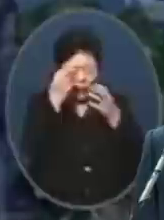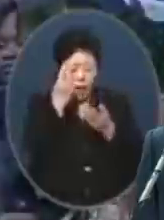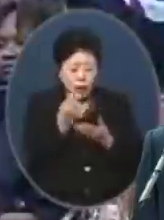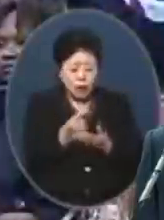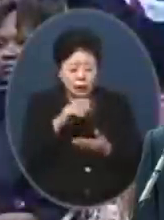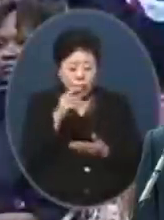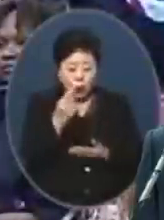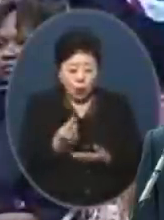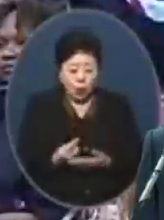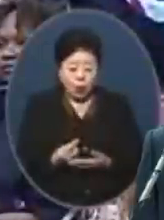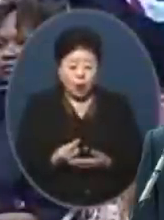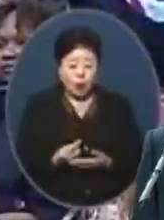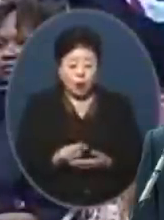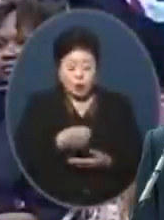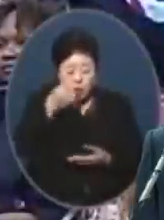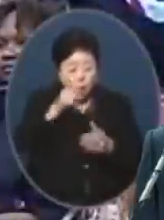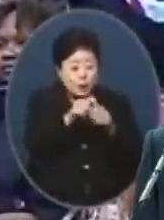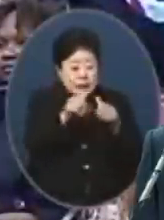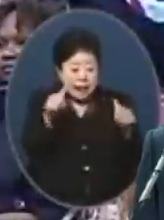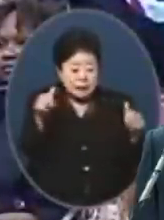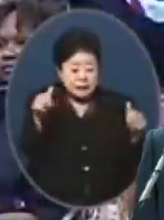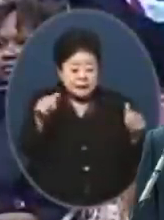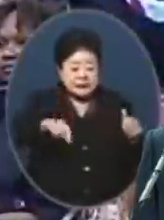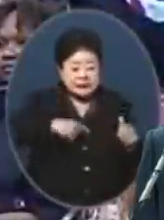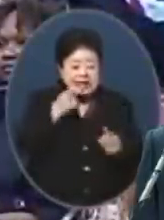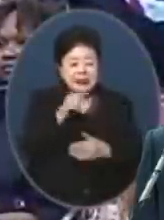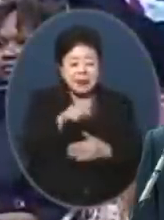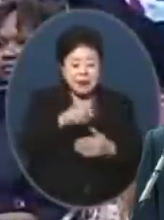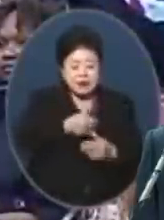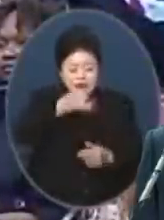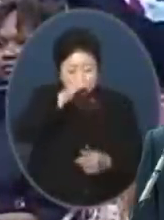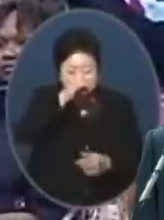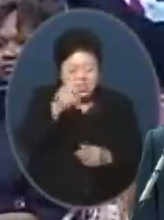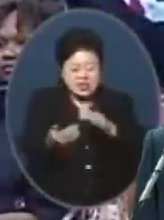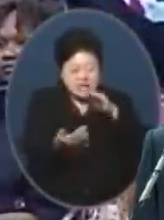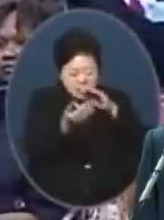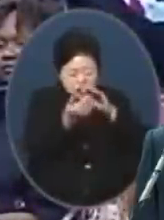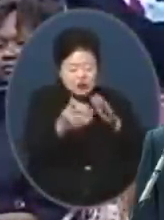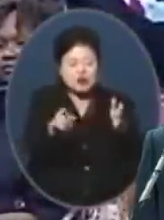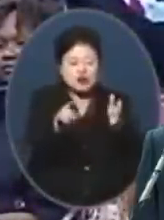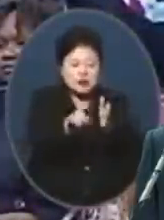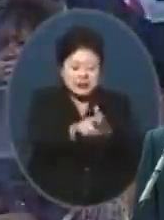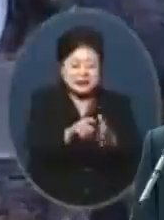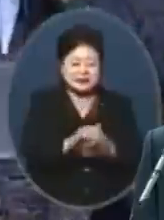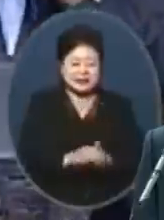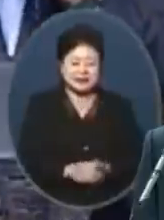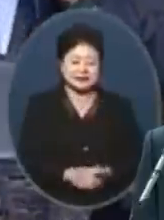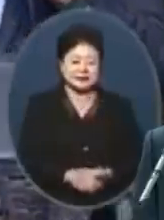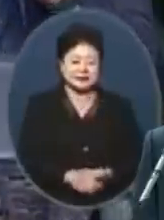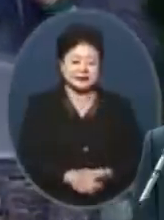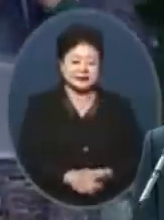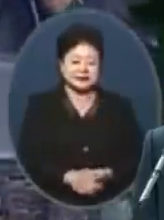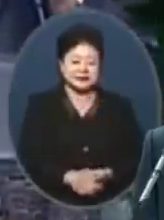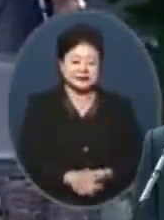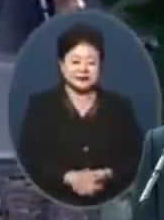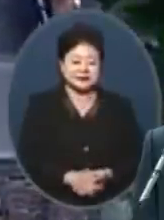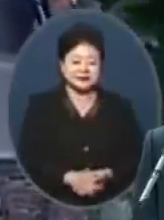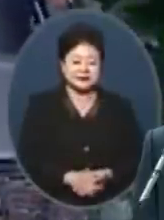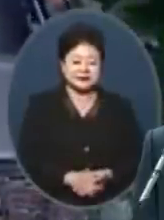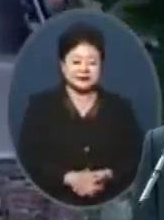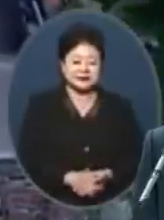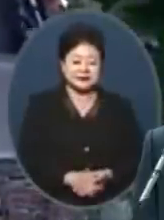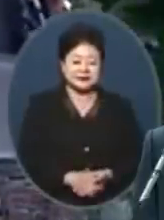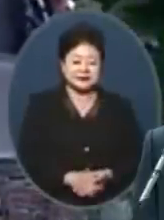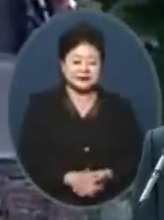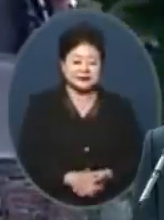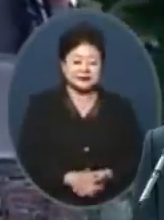다가와도 요셉은 자기 마음속에 꿈이 이루어진다는 것을 믿었습니다. So despite great